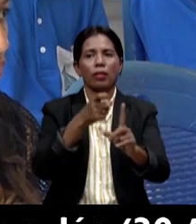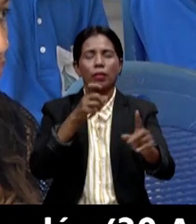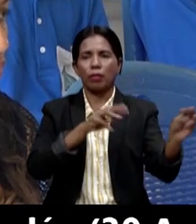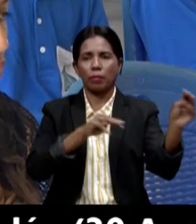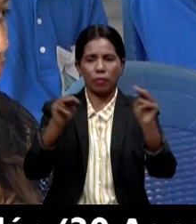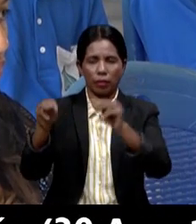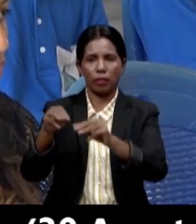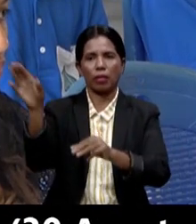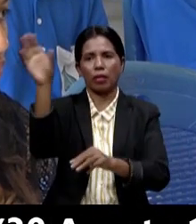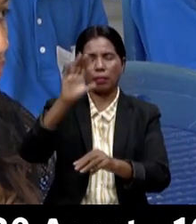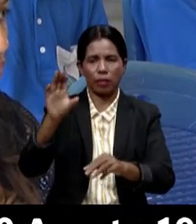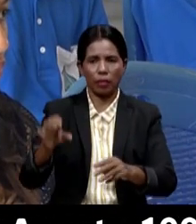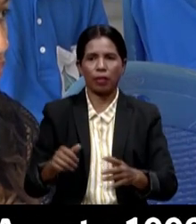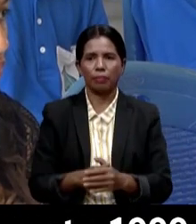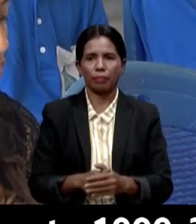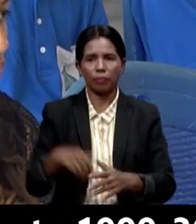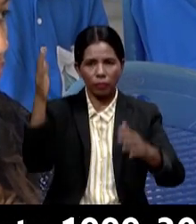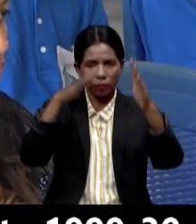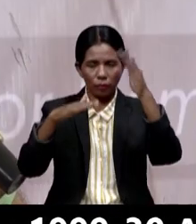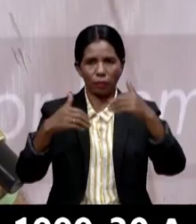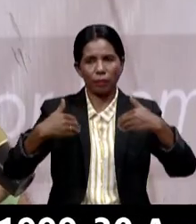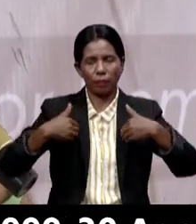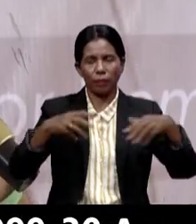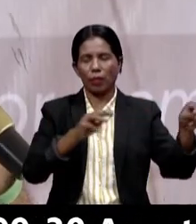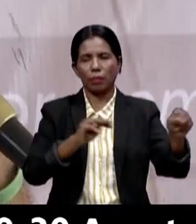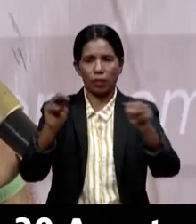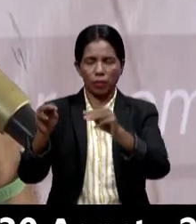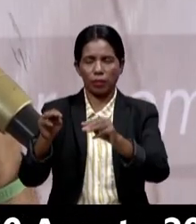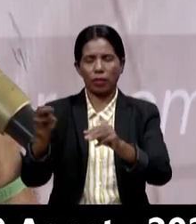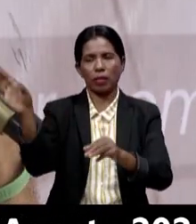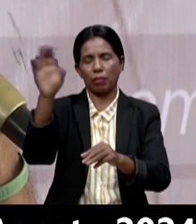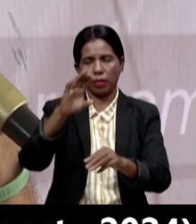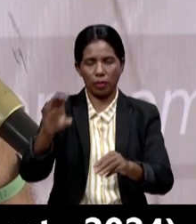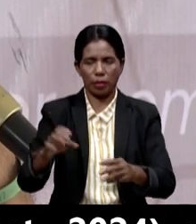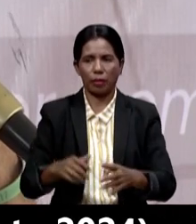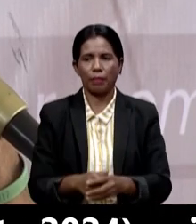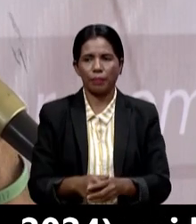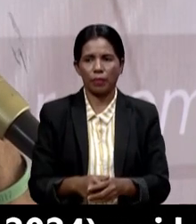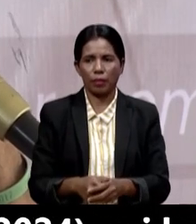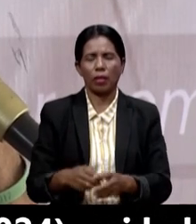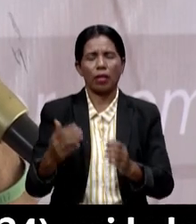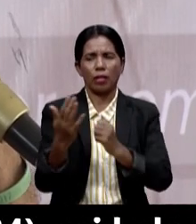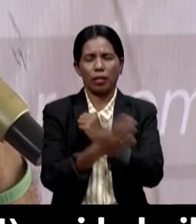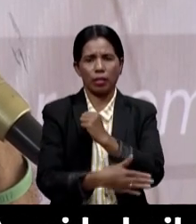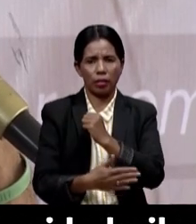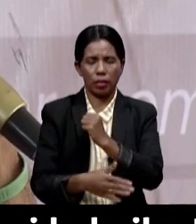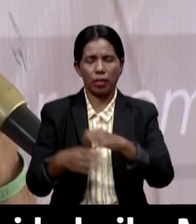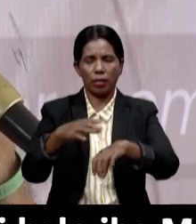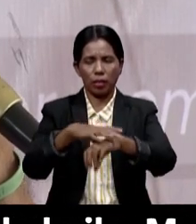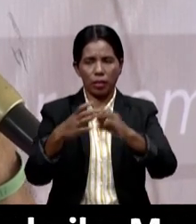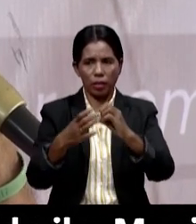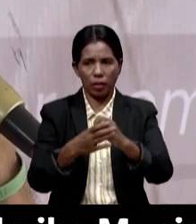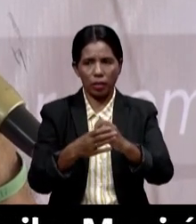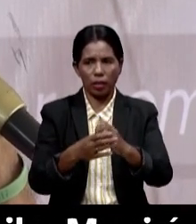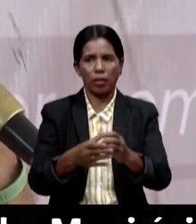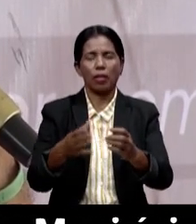mudansa klimatika. Problema ya mudansa klimatik. Rai manas badadang. I rai